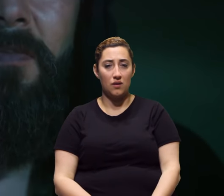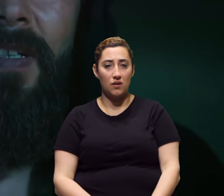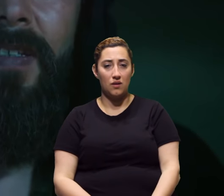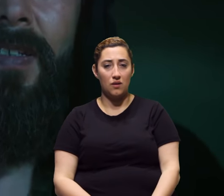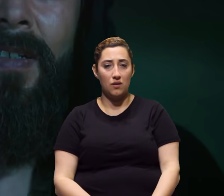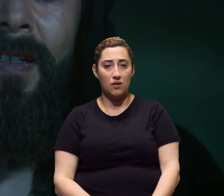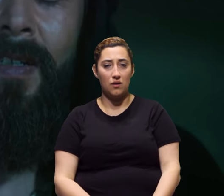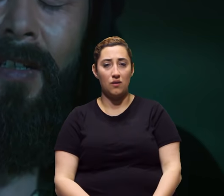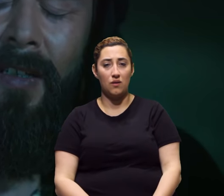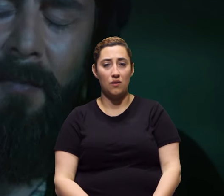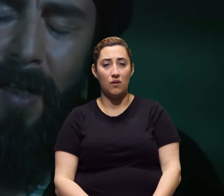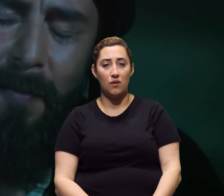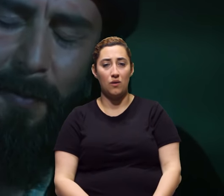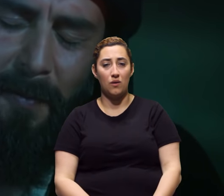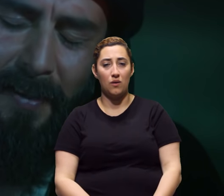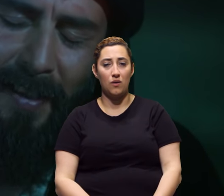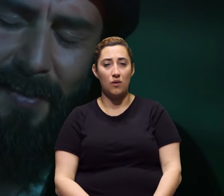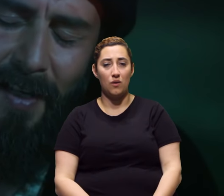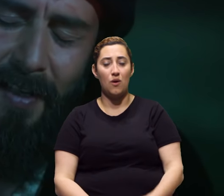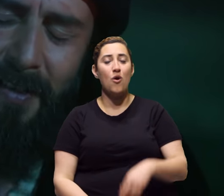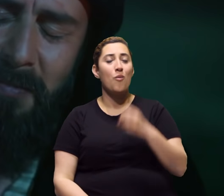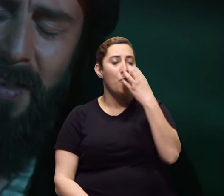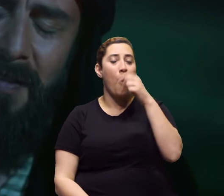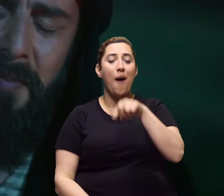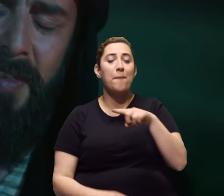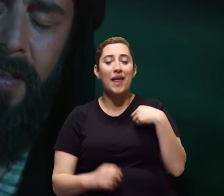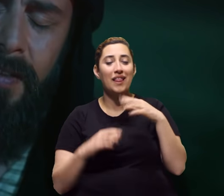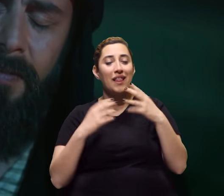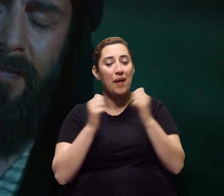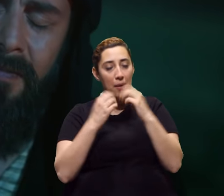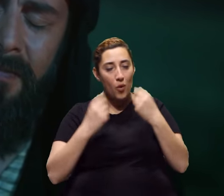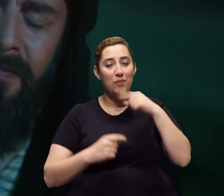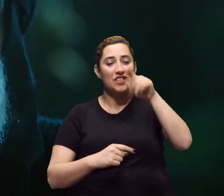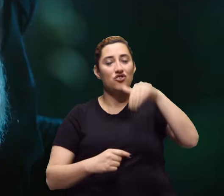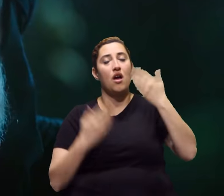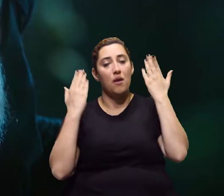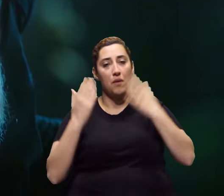Ol Muhammed, Mahbub ile çağırayım Mevlam seni.